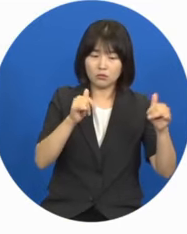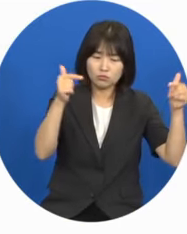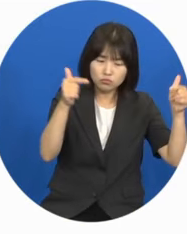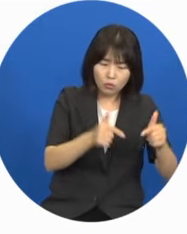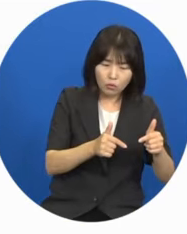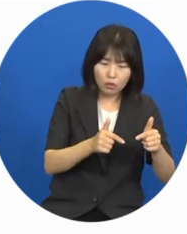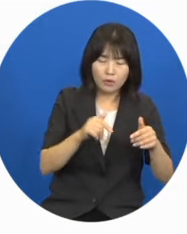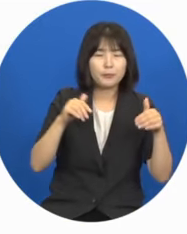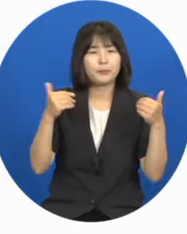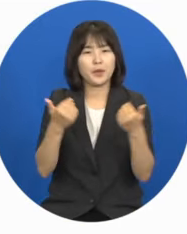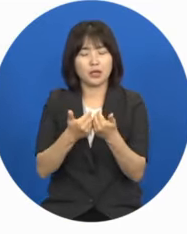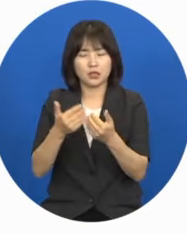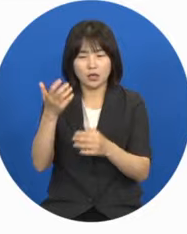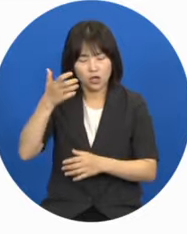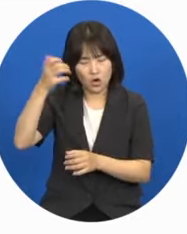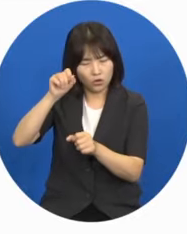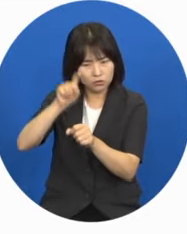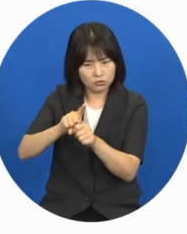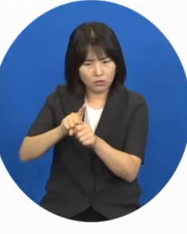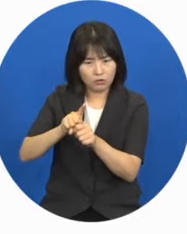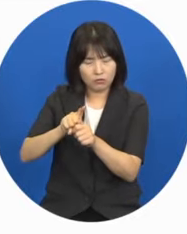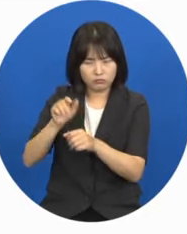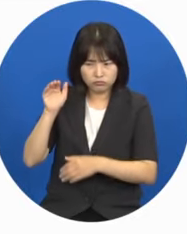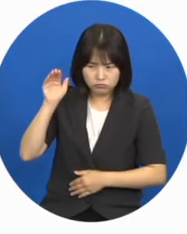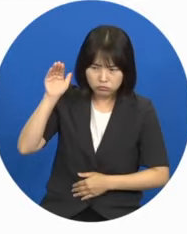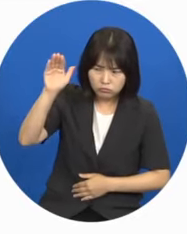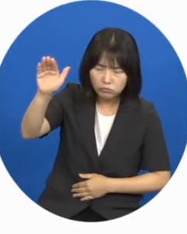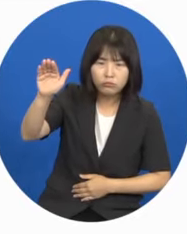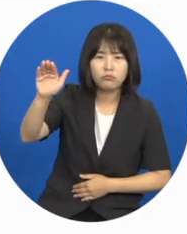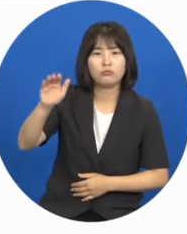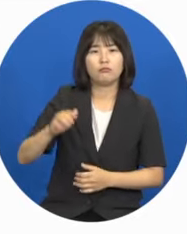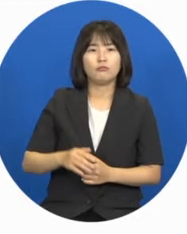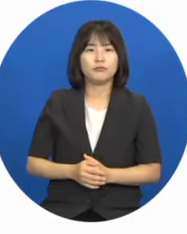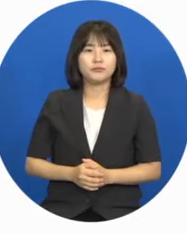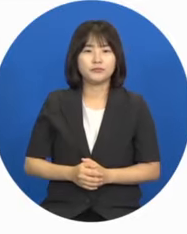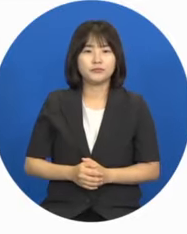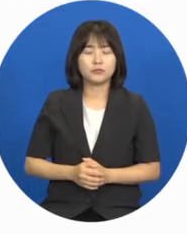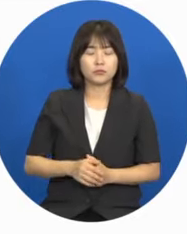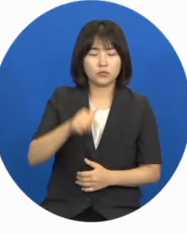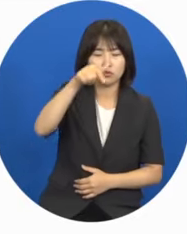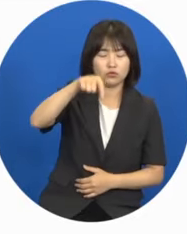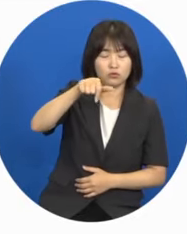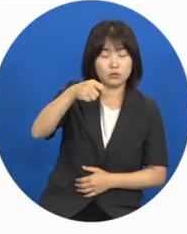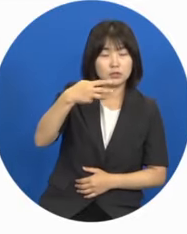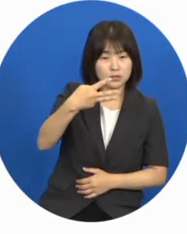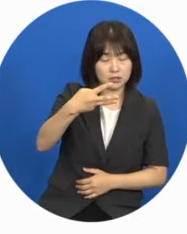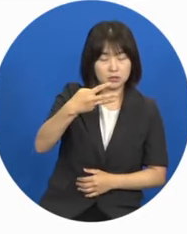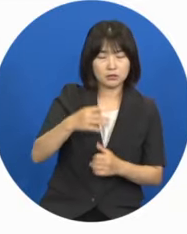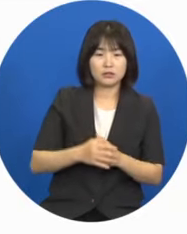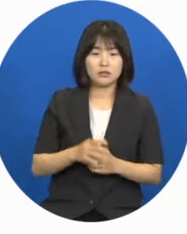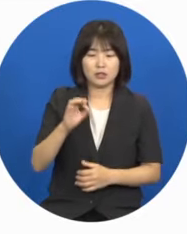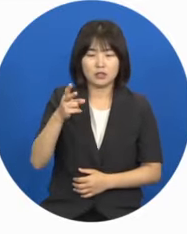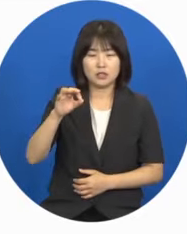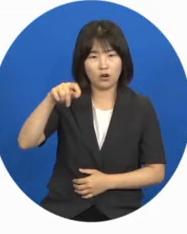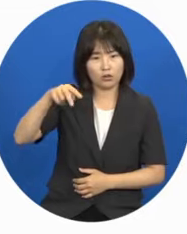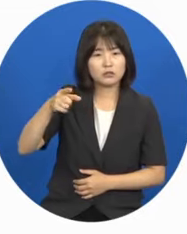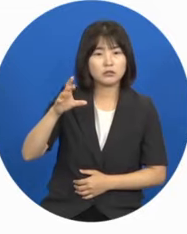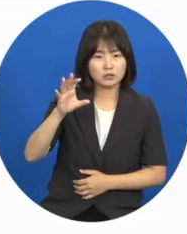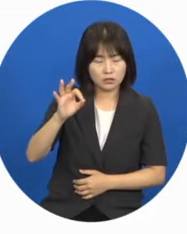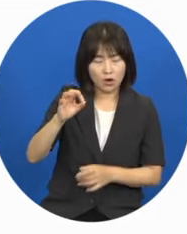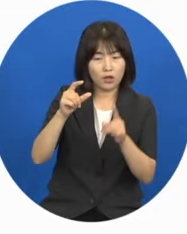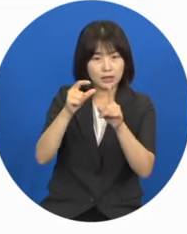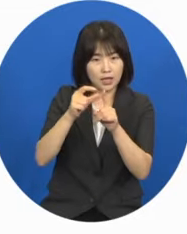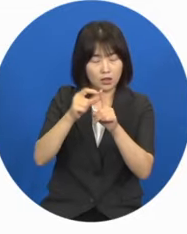반면에 영성에 대한 관심도가 굉장히 증가하고 있다는 겁니다. 구글에 영성 내지는 스피리추얼리티라고 하는